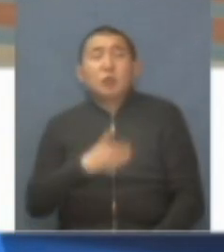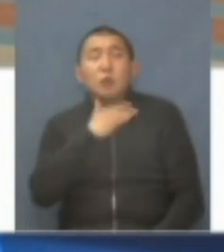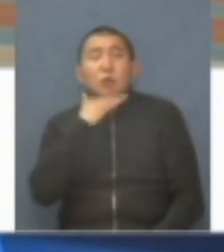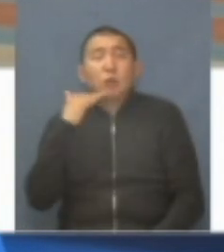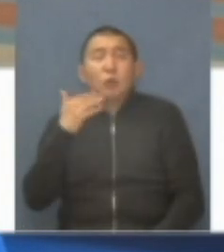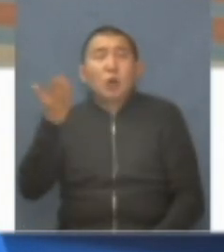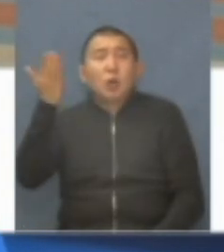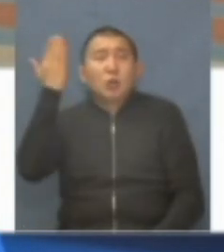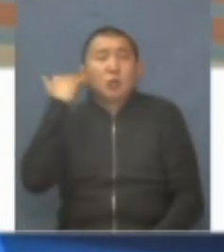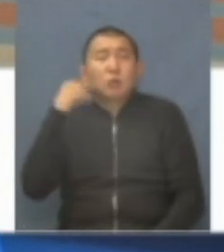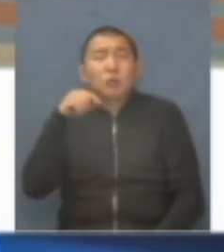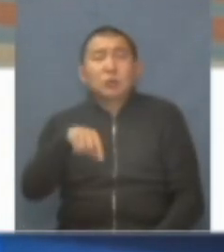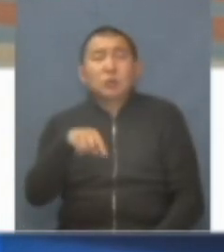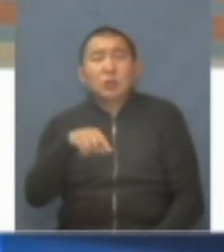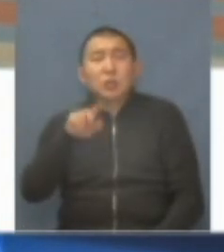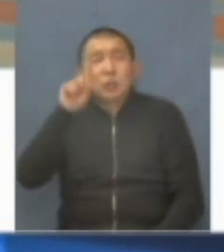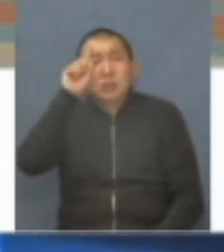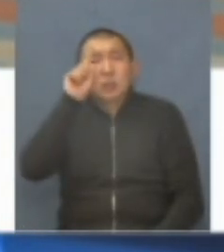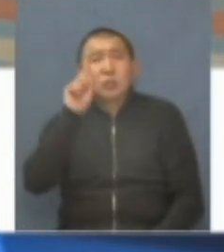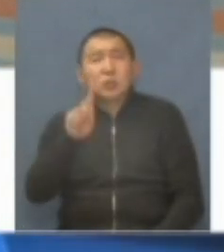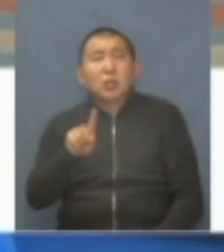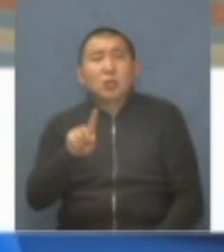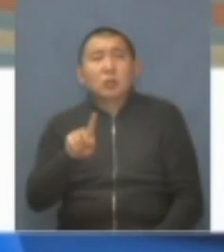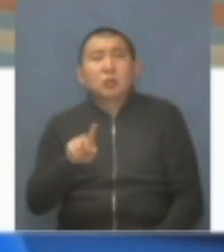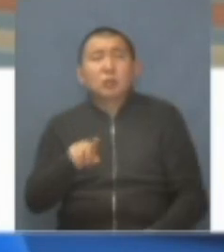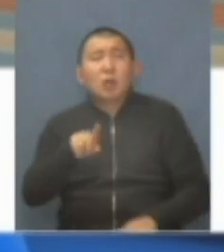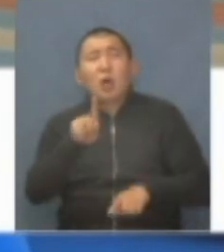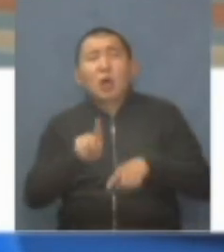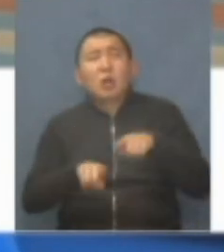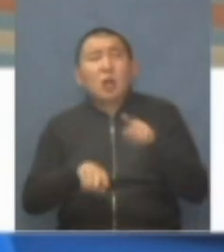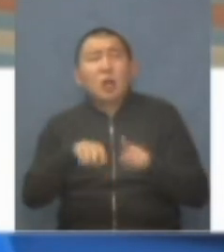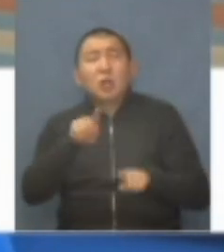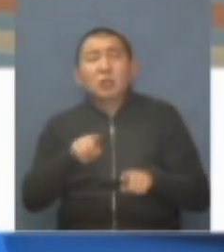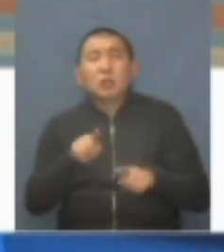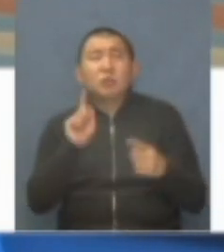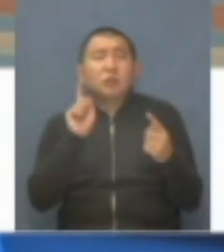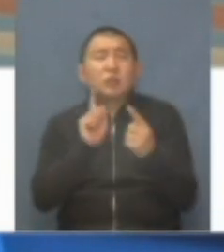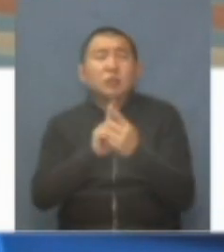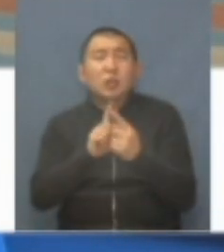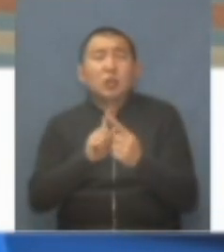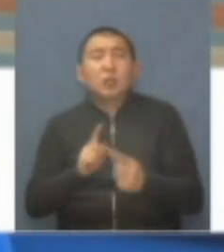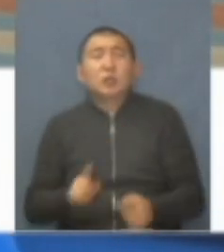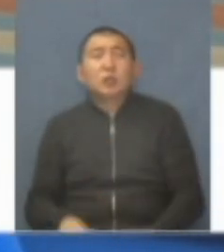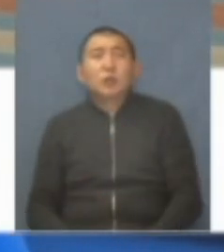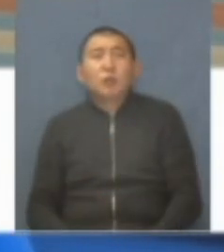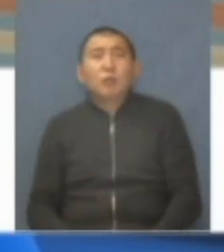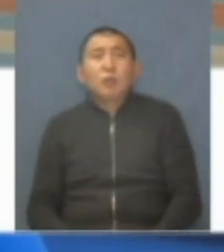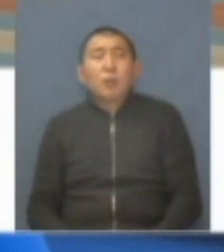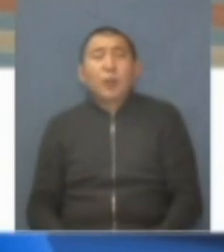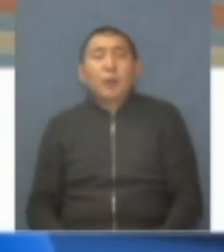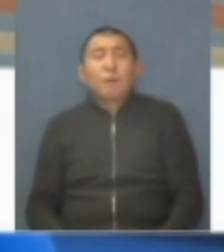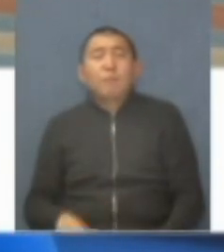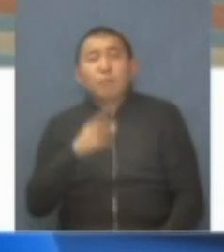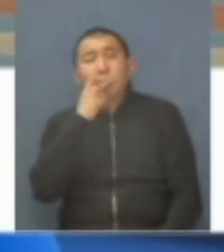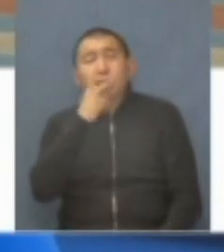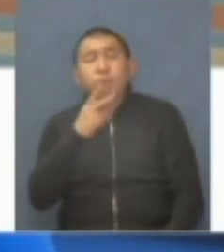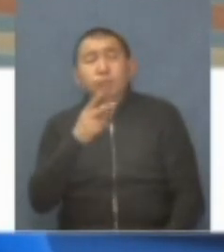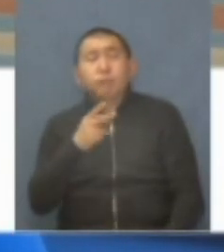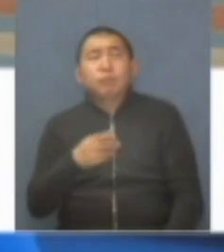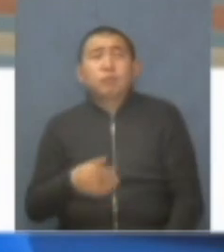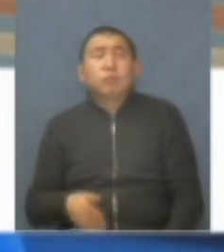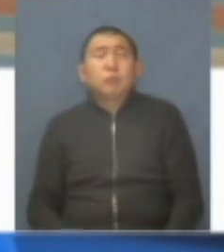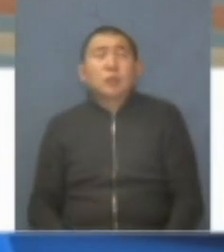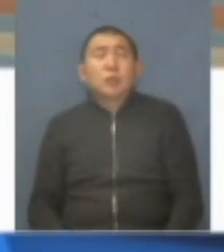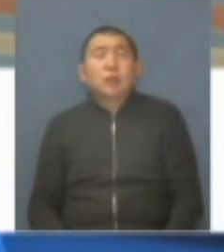давно друг друга здесь знают, госслужащие, но редко видятся. Здесь снова все где-то поздоровались, увидели. Ну,